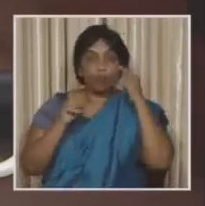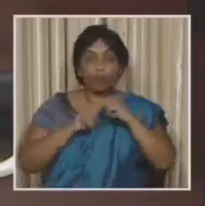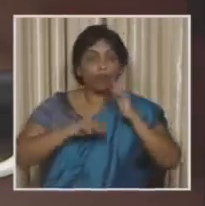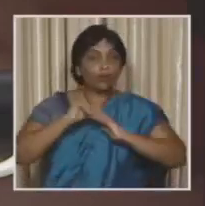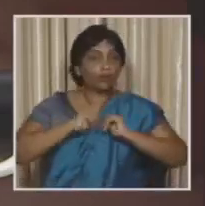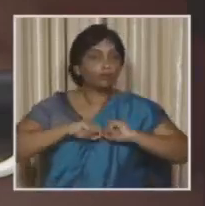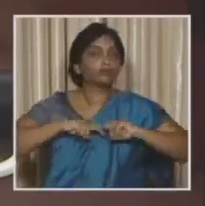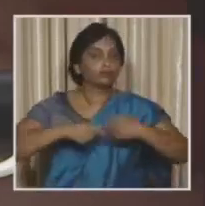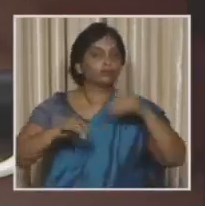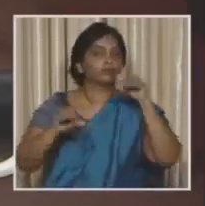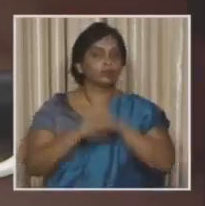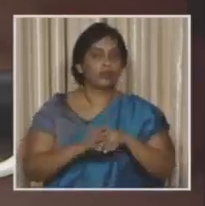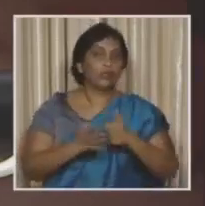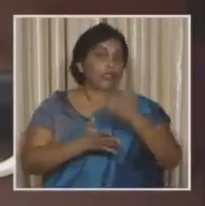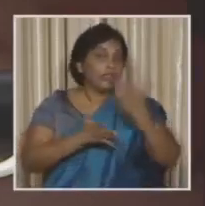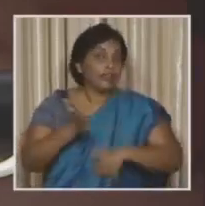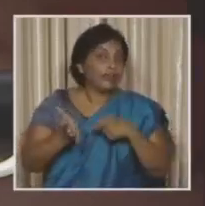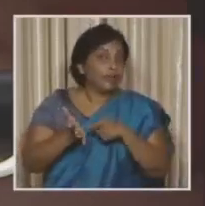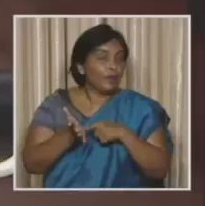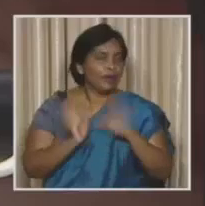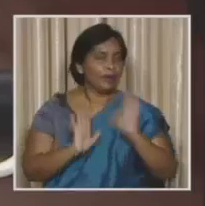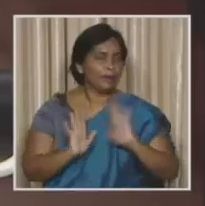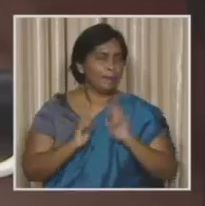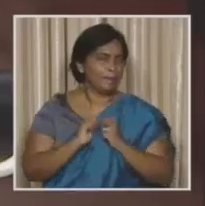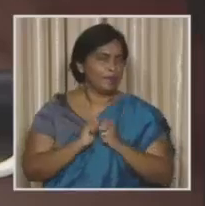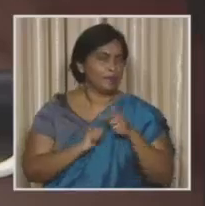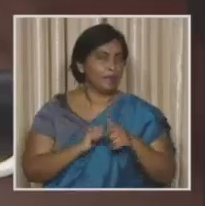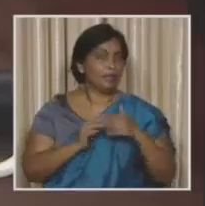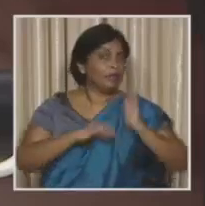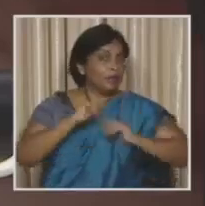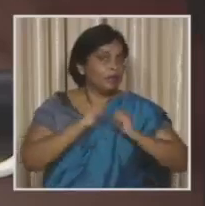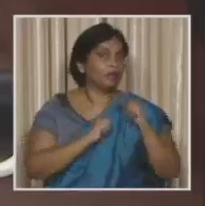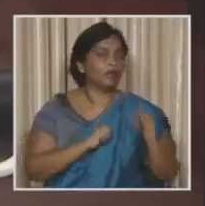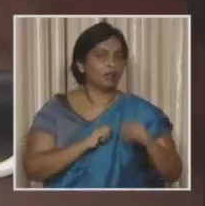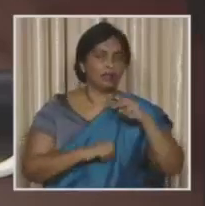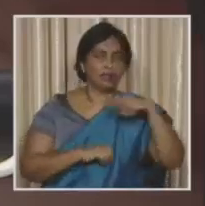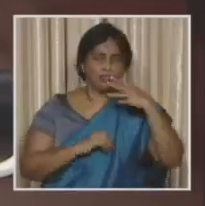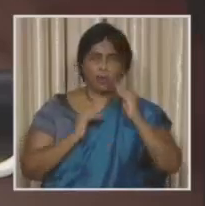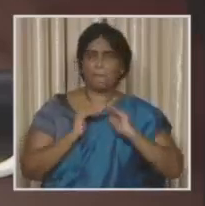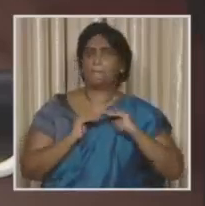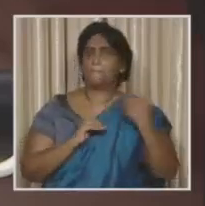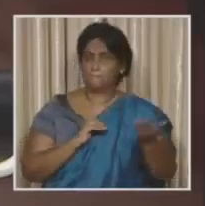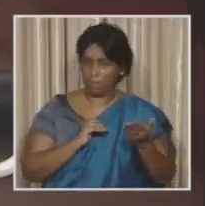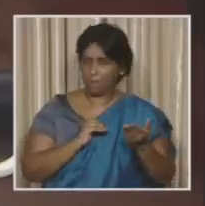ක්‍රියාකාරකම් වල යෙදුණා. වාර්තාවනේ ප්‍රශ්න ක්‍රියාකාරකම් වල. ඊට දින 3කට විතර පසුව